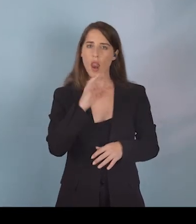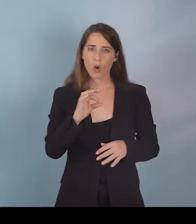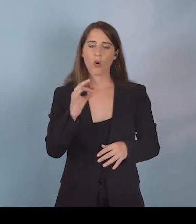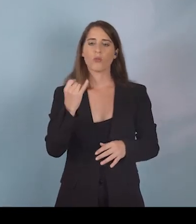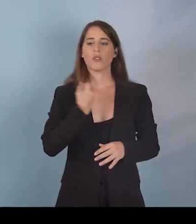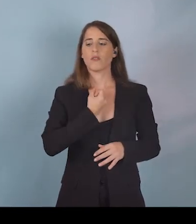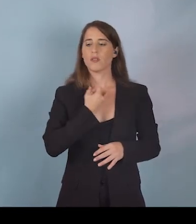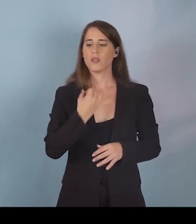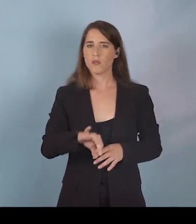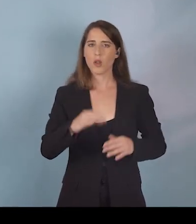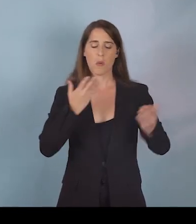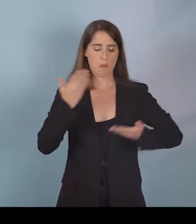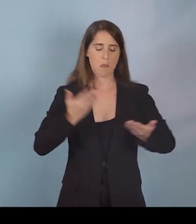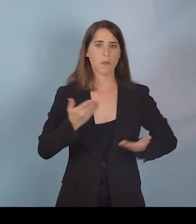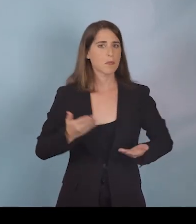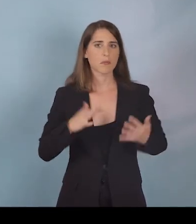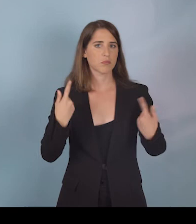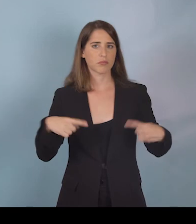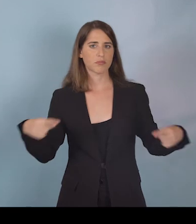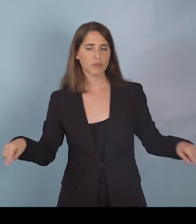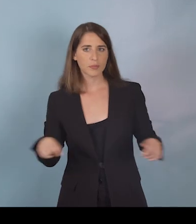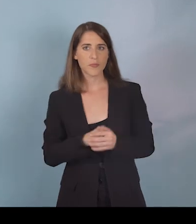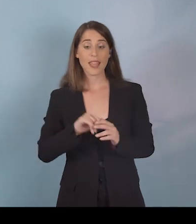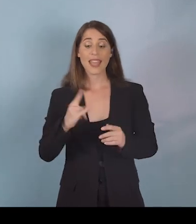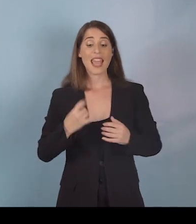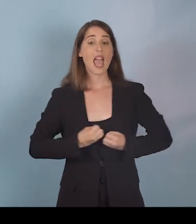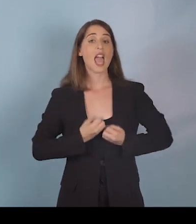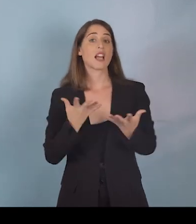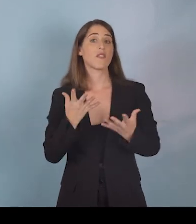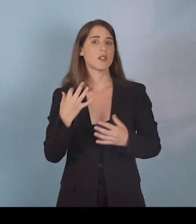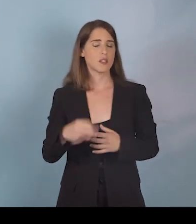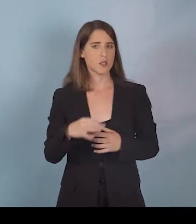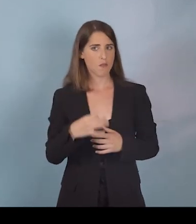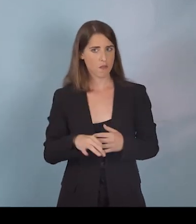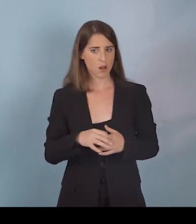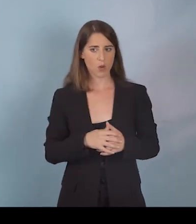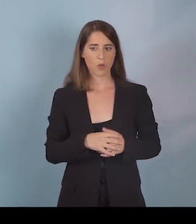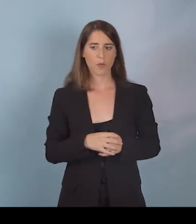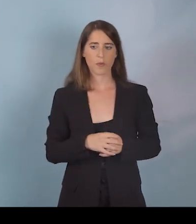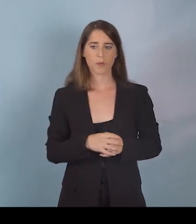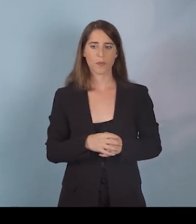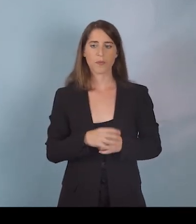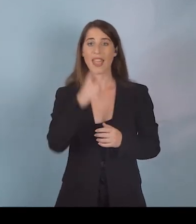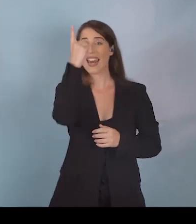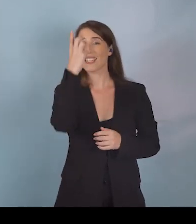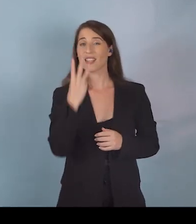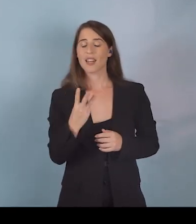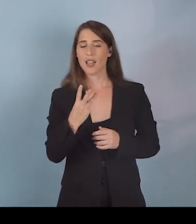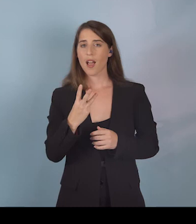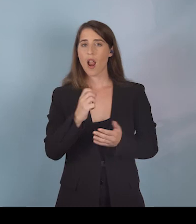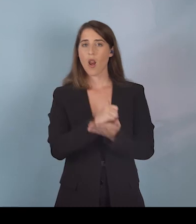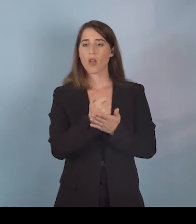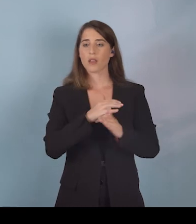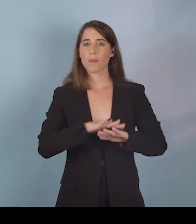σωματική παρενόχληση λόγω ταυτότητας φύλου ή σεξουαλικού προσανατολισμού ή έκφρασης φύλου επίσης.